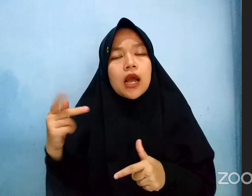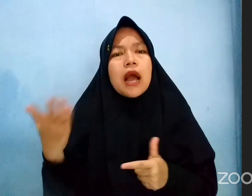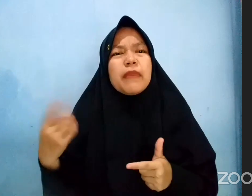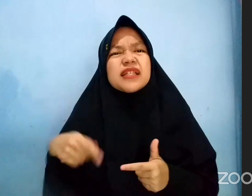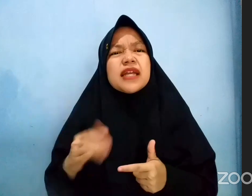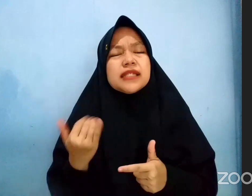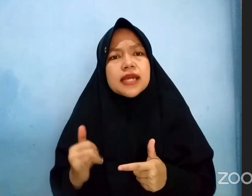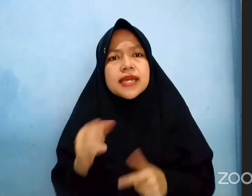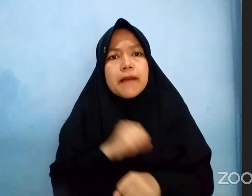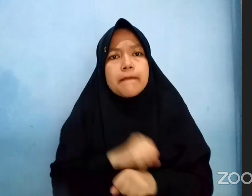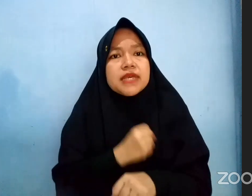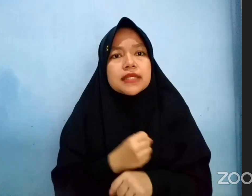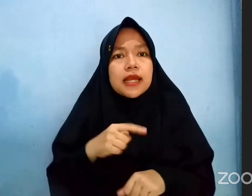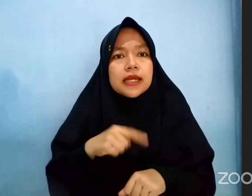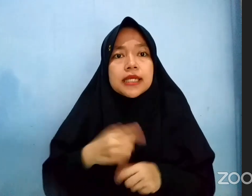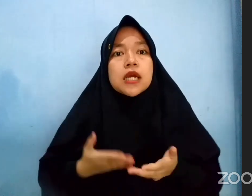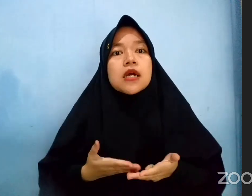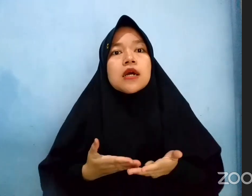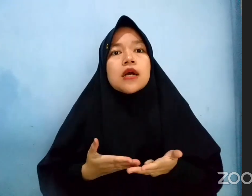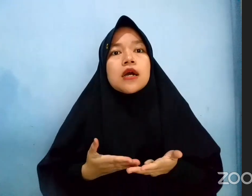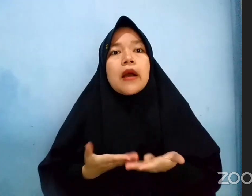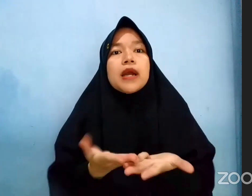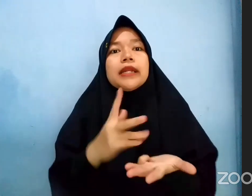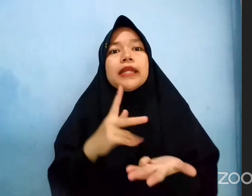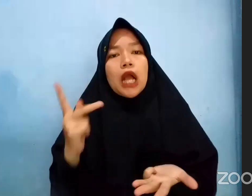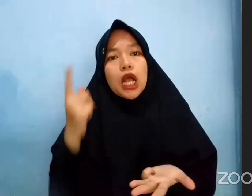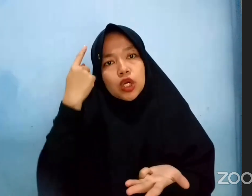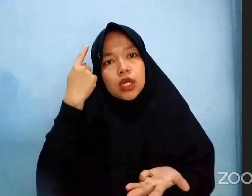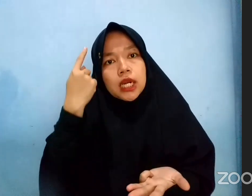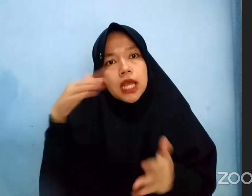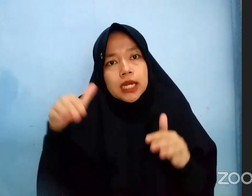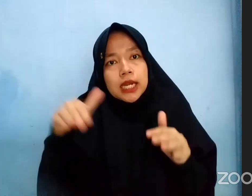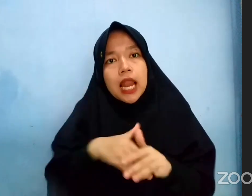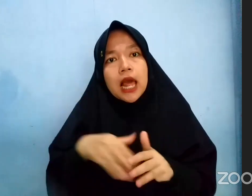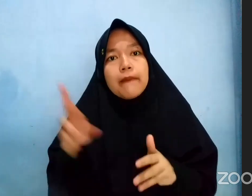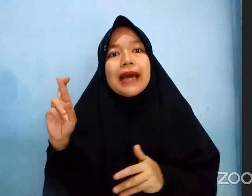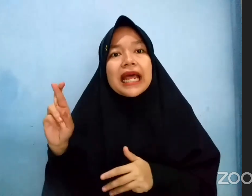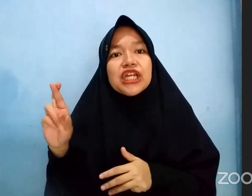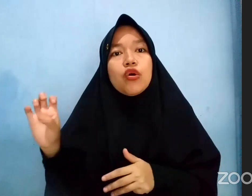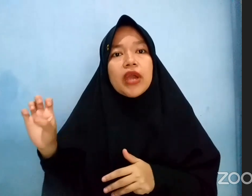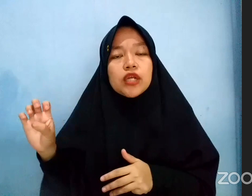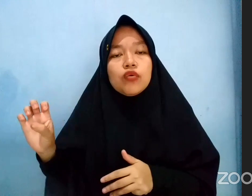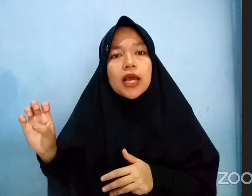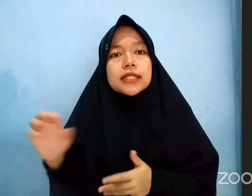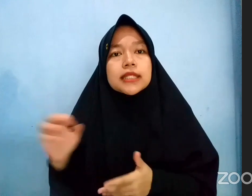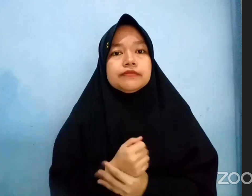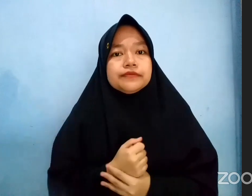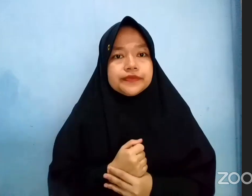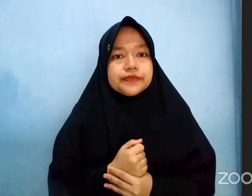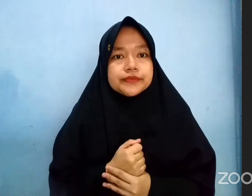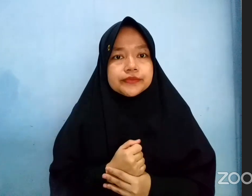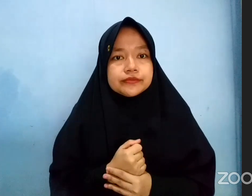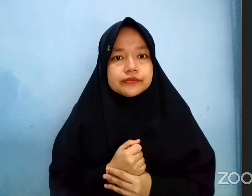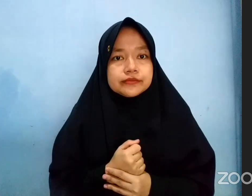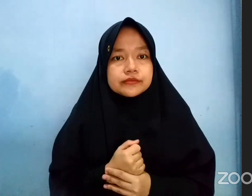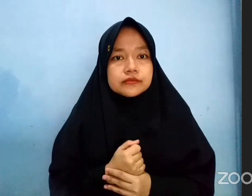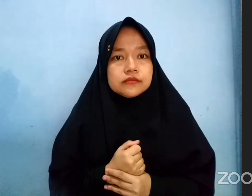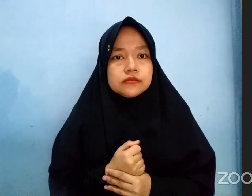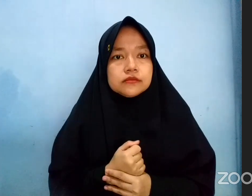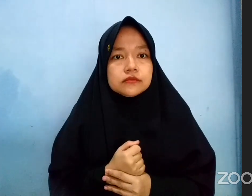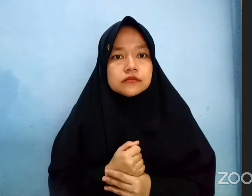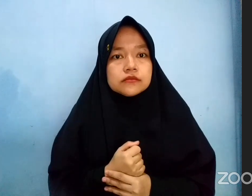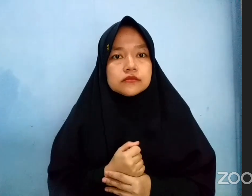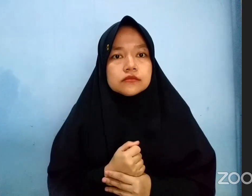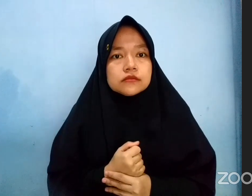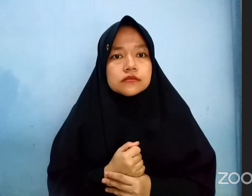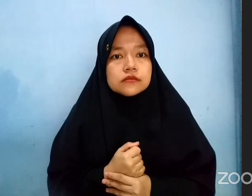kualitasnya Sungguh bagus Nah kalau misalkan Sebenarnya tahun ini tahun kemarin sih dan tahun ini ini karena